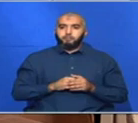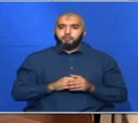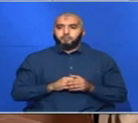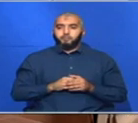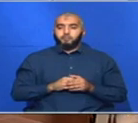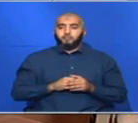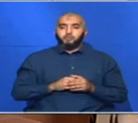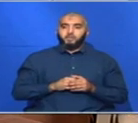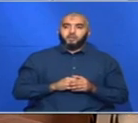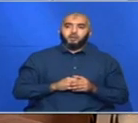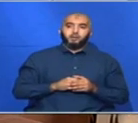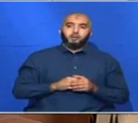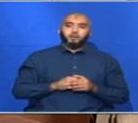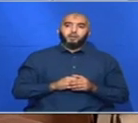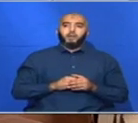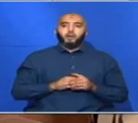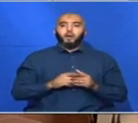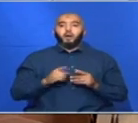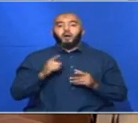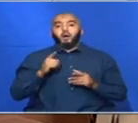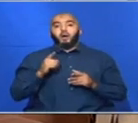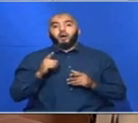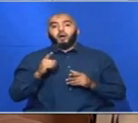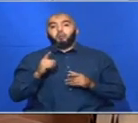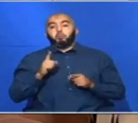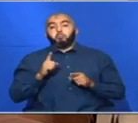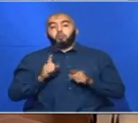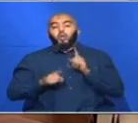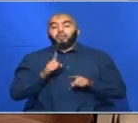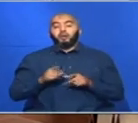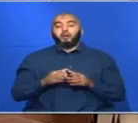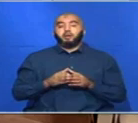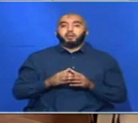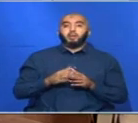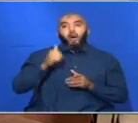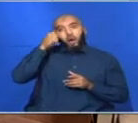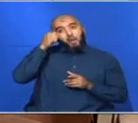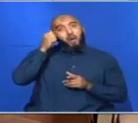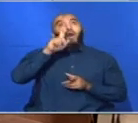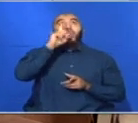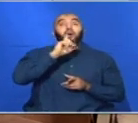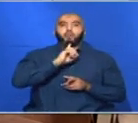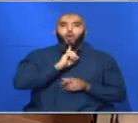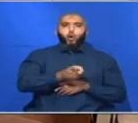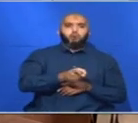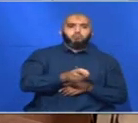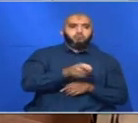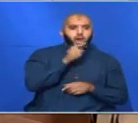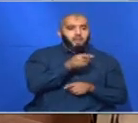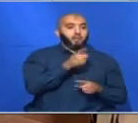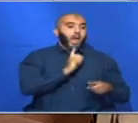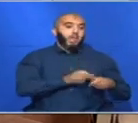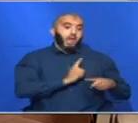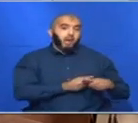ذكر الله عز وجل عند امره ونهيه ولذلكم الذكر الحقيقي